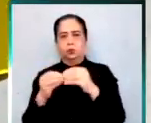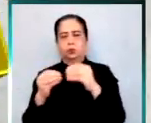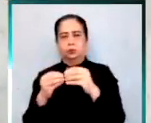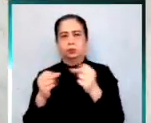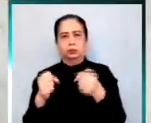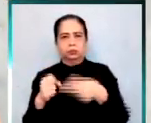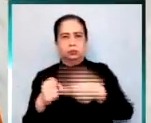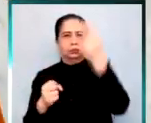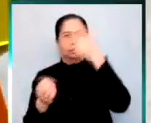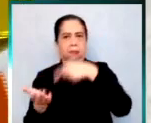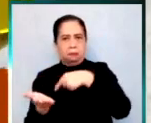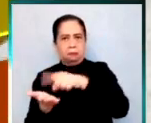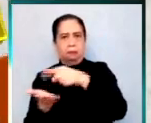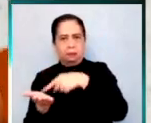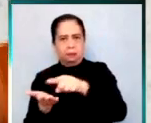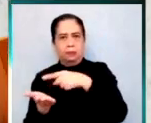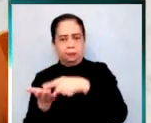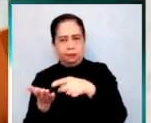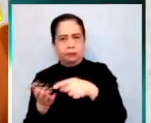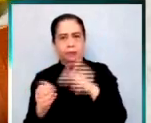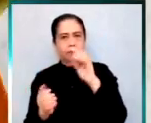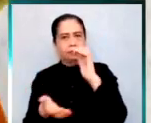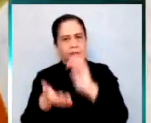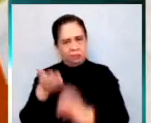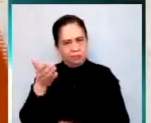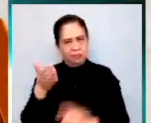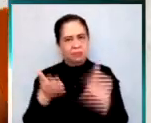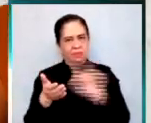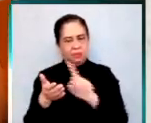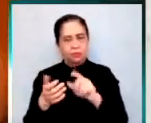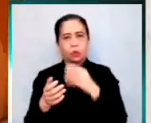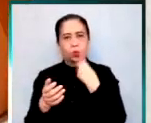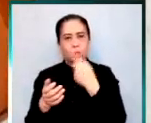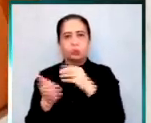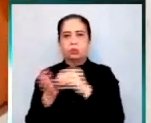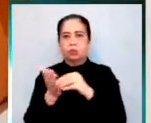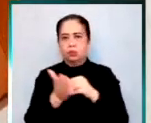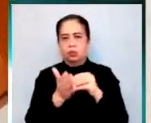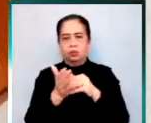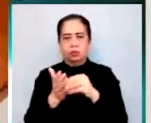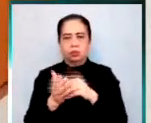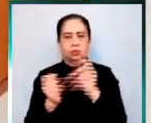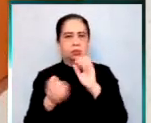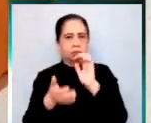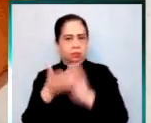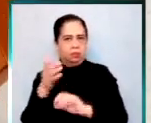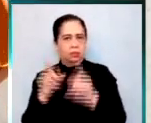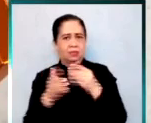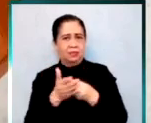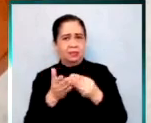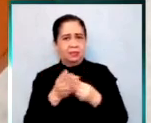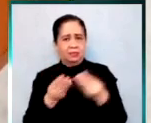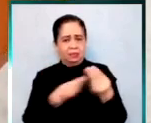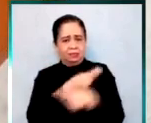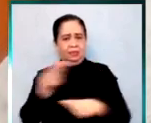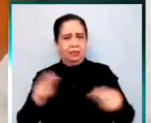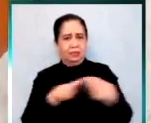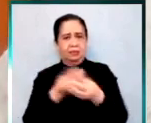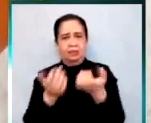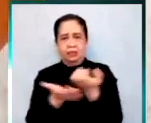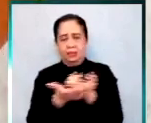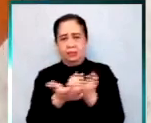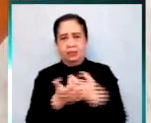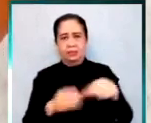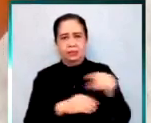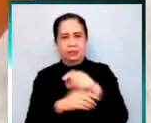babayarang interest rate, mababawasan ang mga uutang, at mababawasan ang perang umiikot sa ekonomiya. Kapag